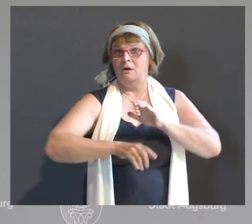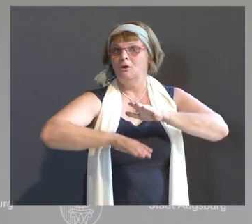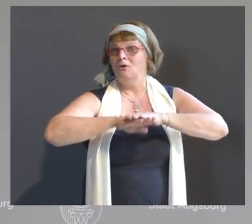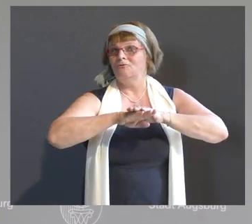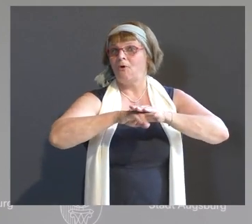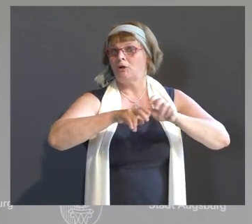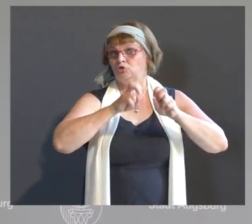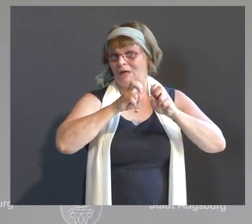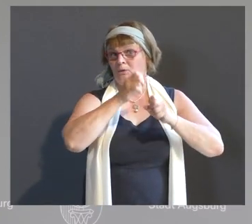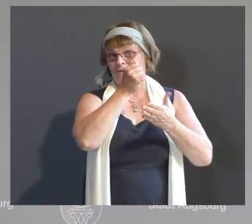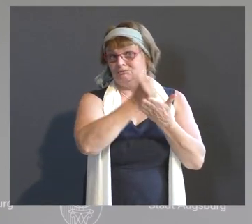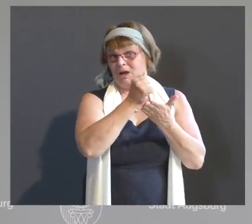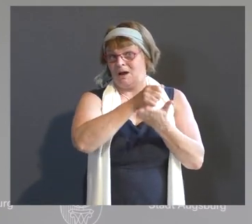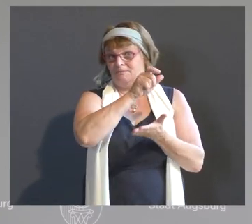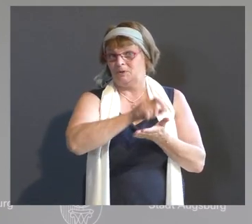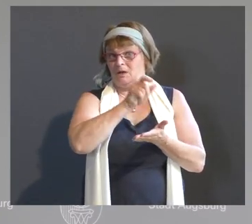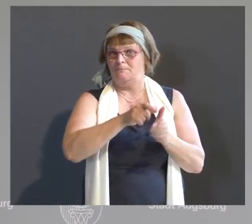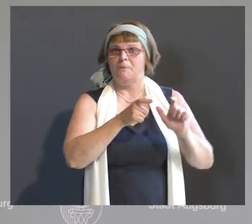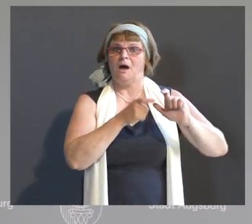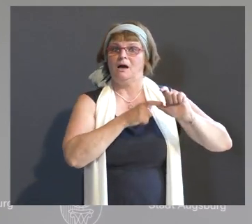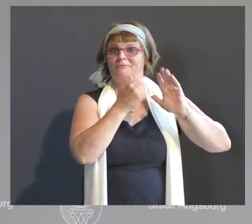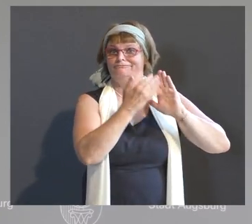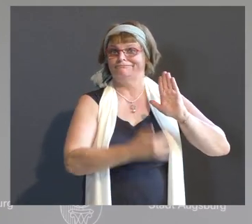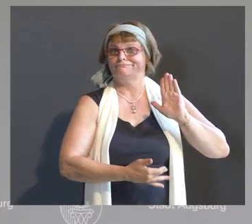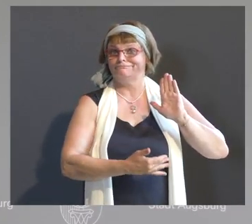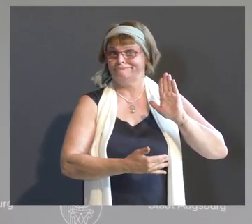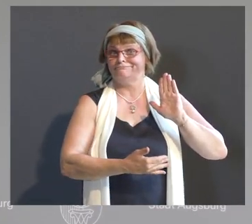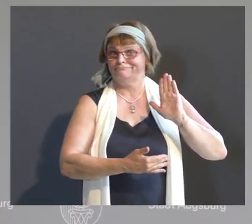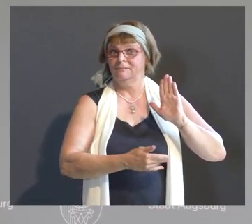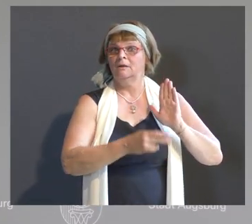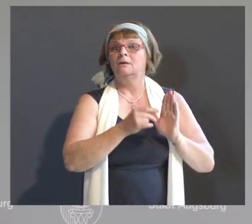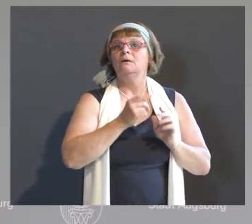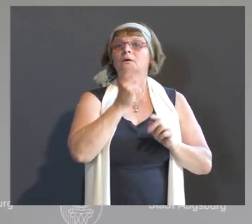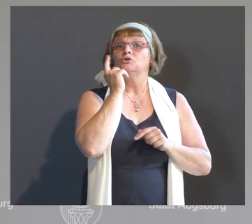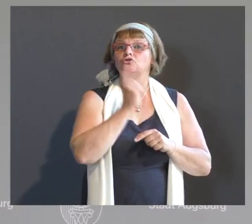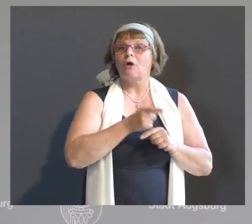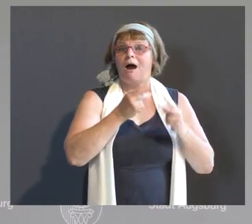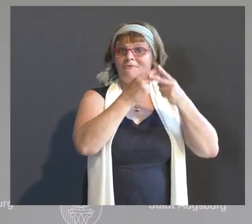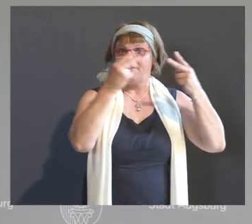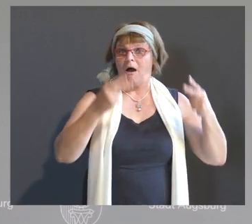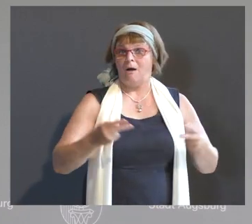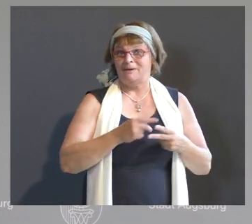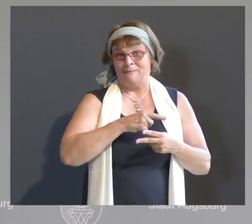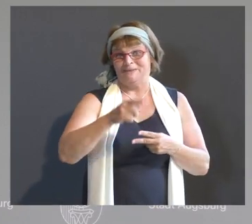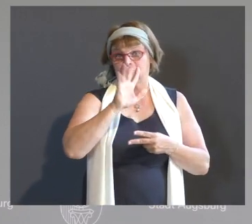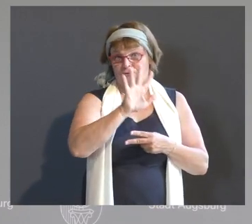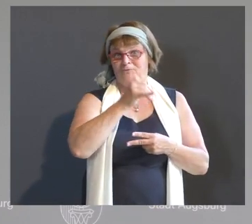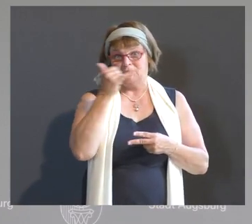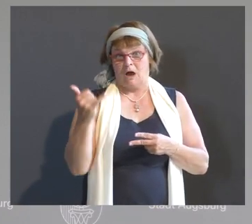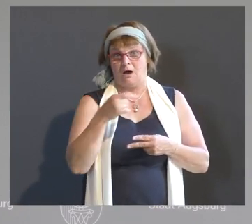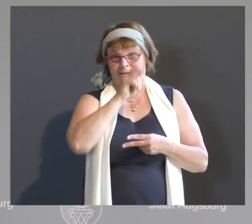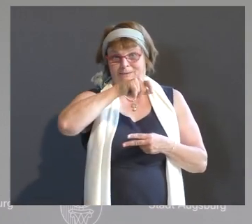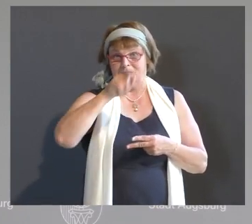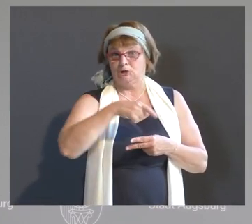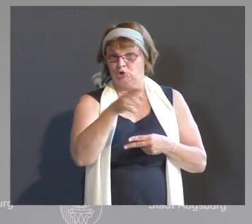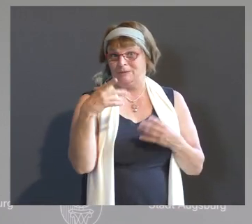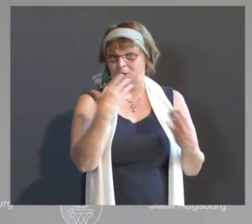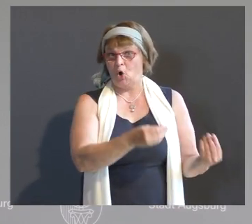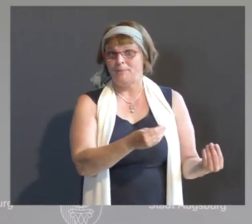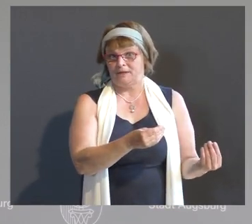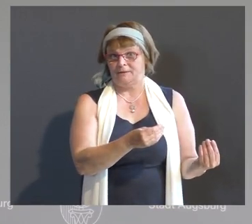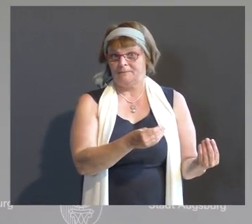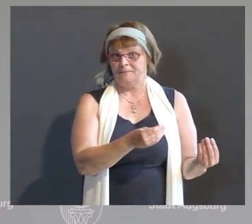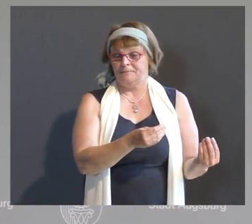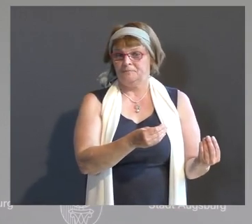Vollstreckungsbeamte nach 114 StGB im Strafrahmen bis zu 5 Jahren bestraft wird. Neben den aktiven Flaschenwerfern und